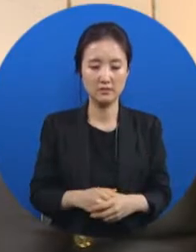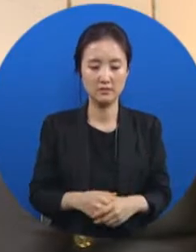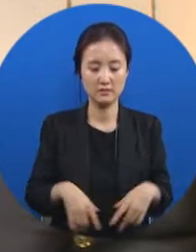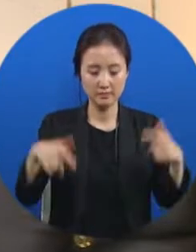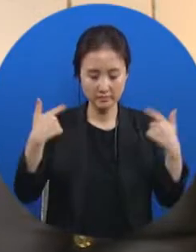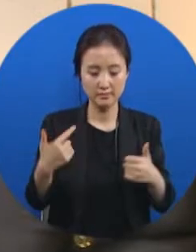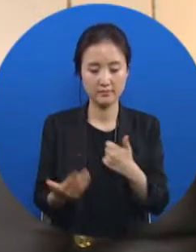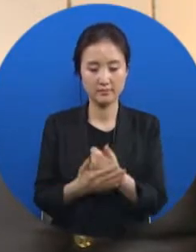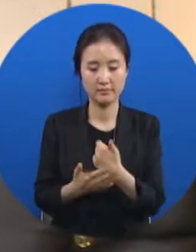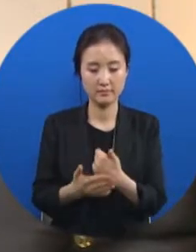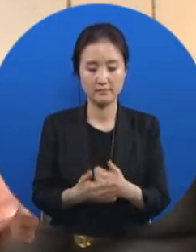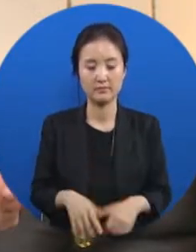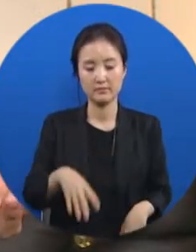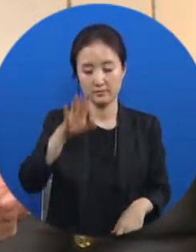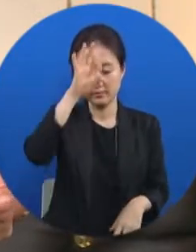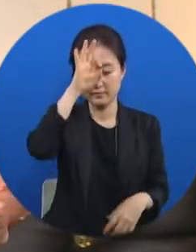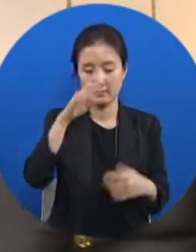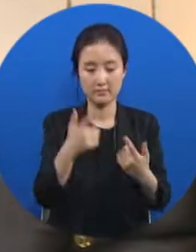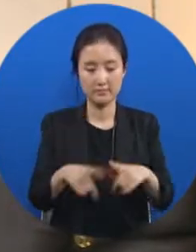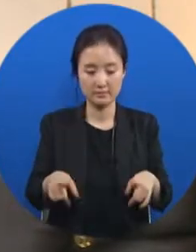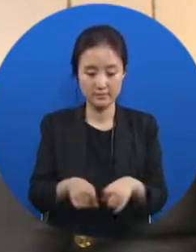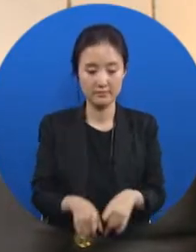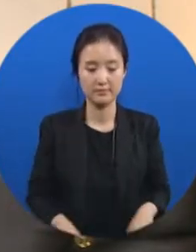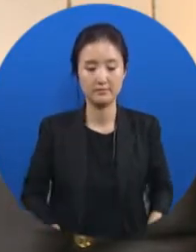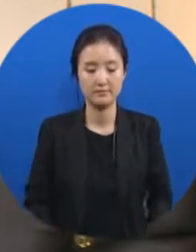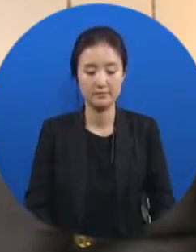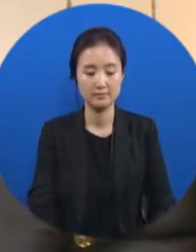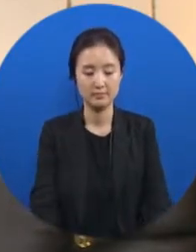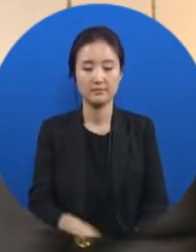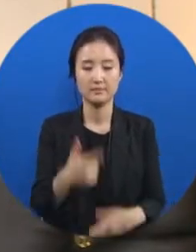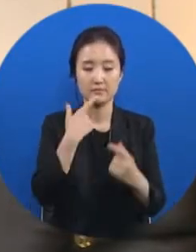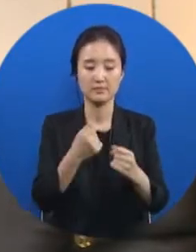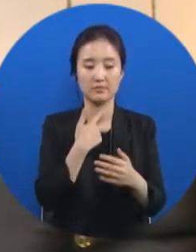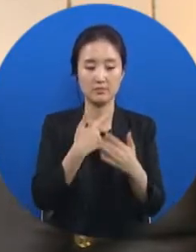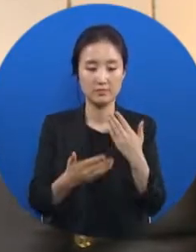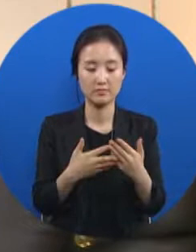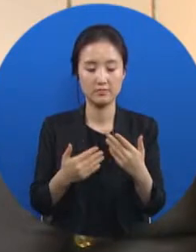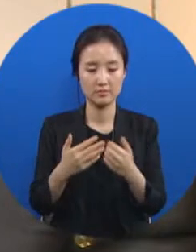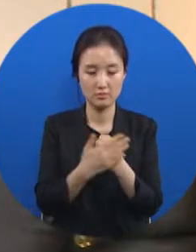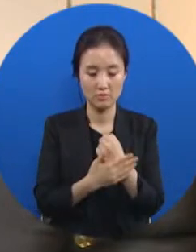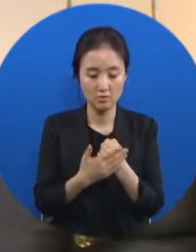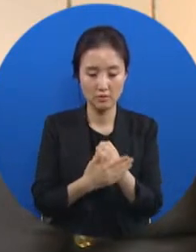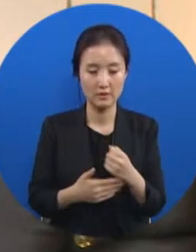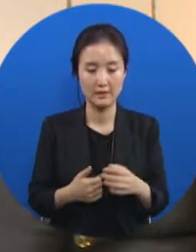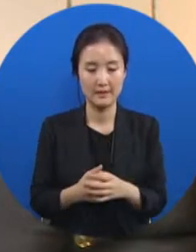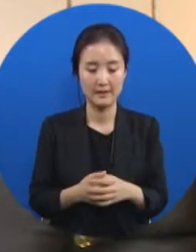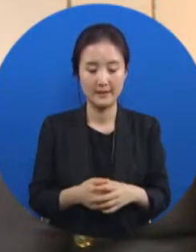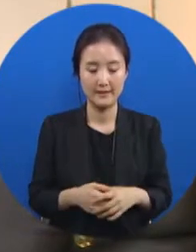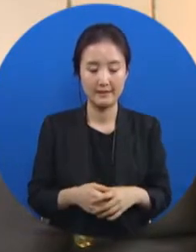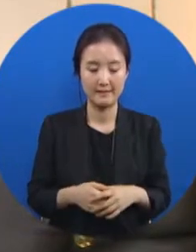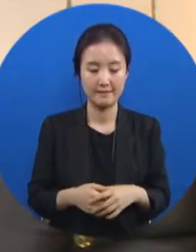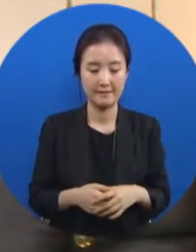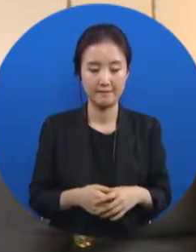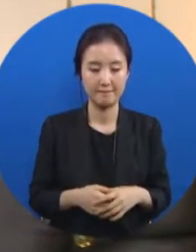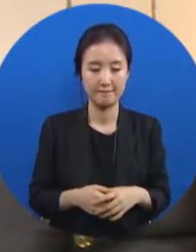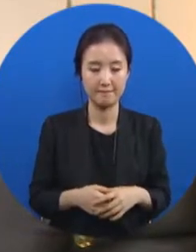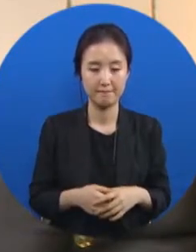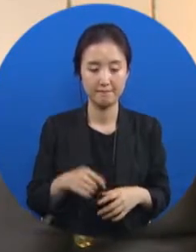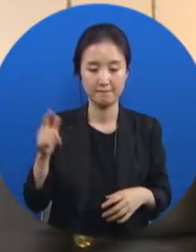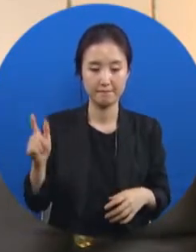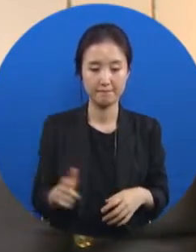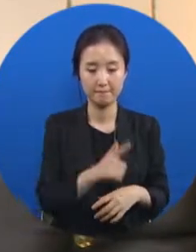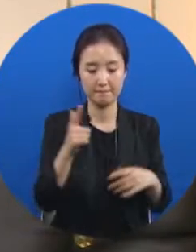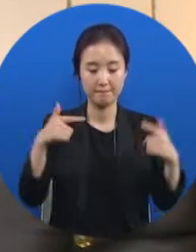같이 도와주고 IMF 같이 네. 이런 어떤 경험들을 하면서 아 정말 그